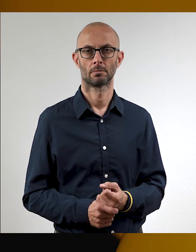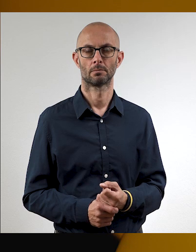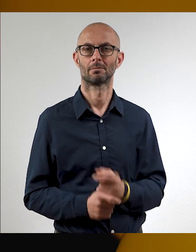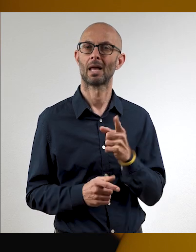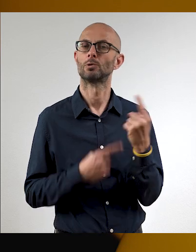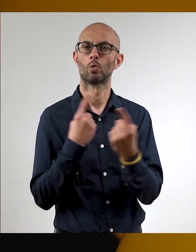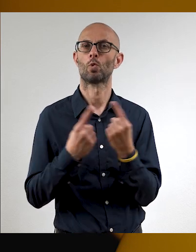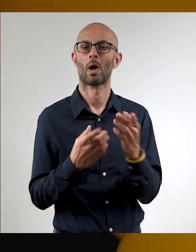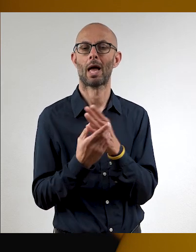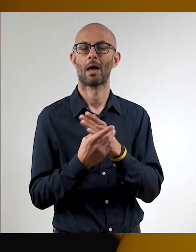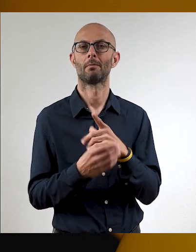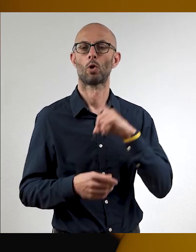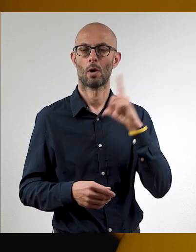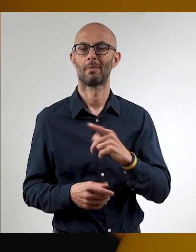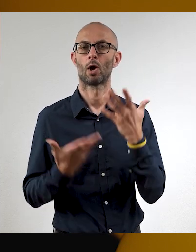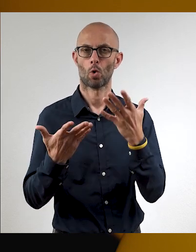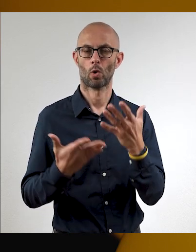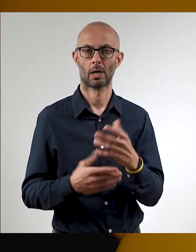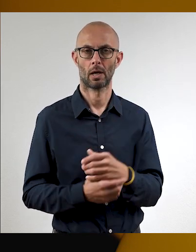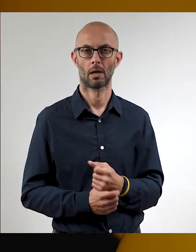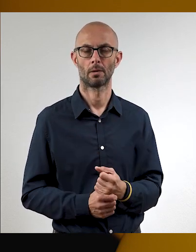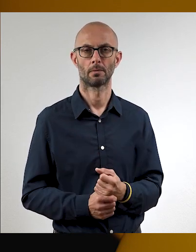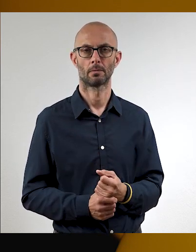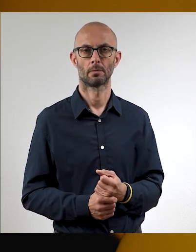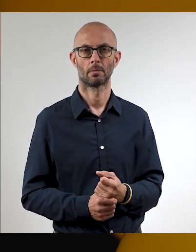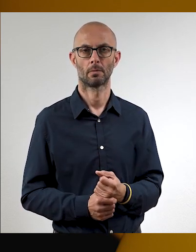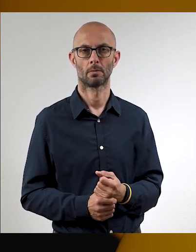Kaj se dogaja med obema rokama?